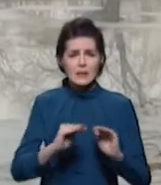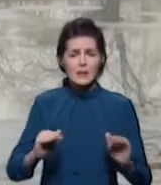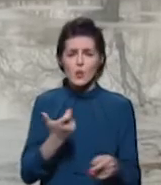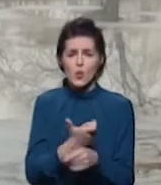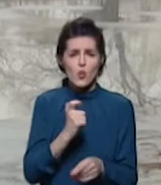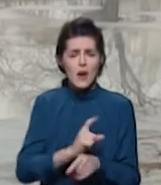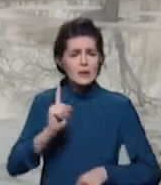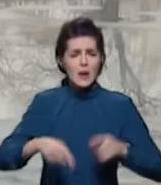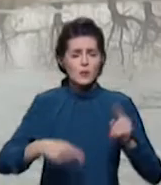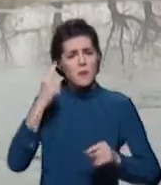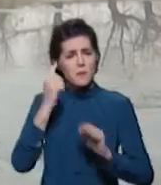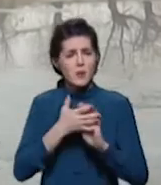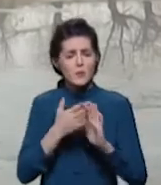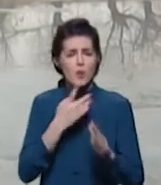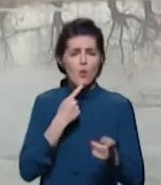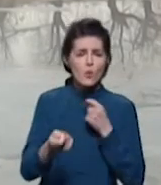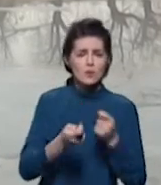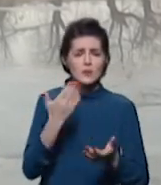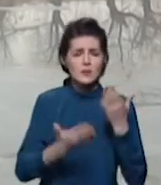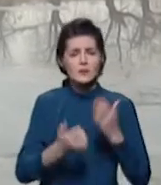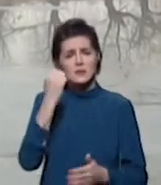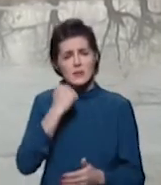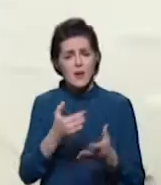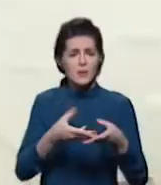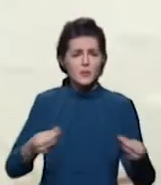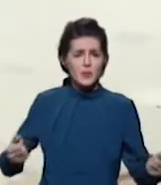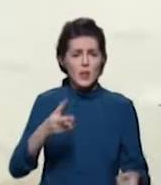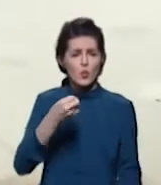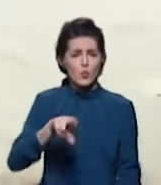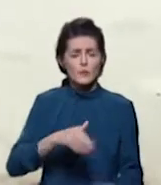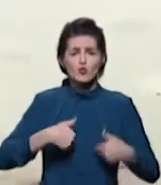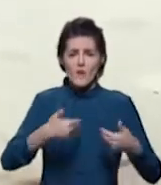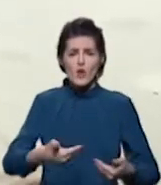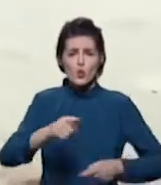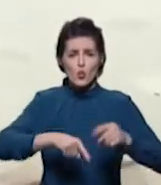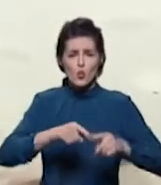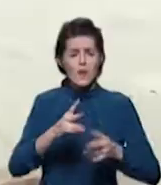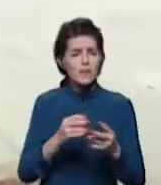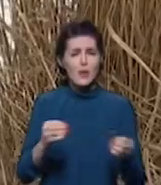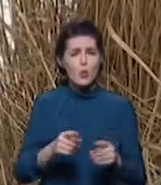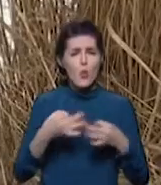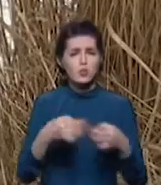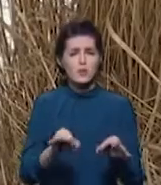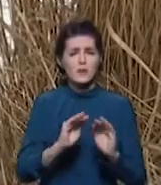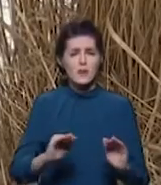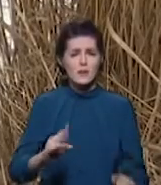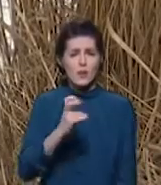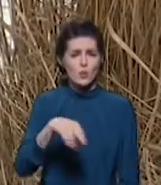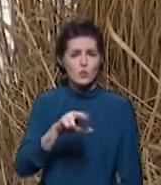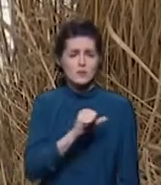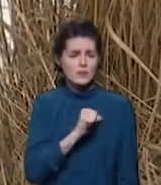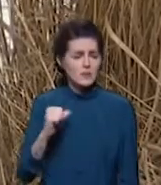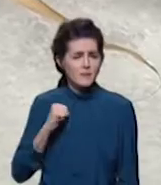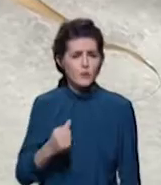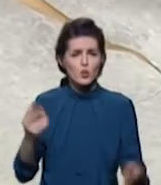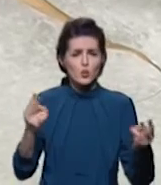можуть відрізнити безпечний лід від старого чи талого, тому радять батькам не відпускати малечу на кригу самих. Треба